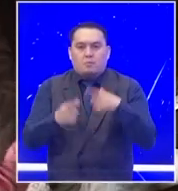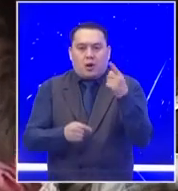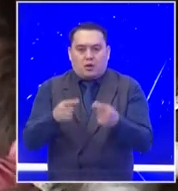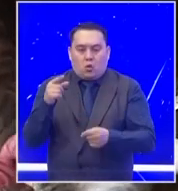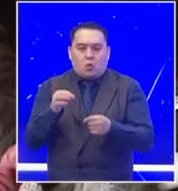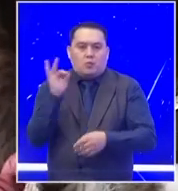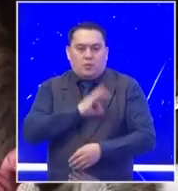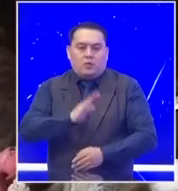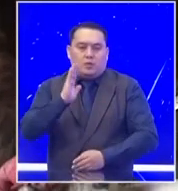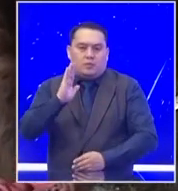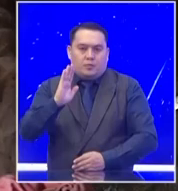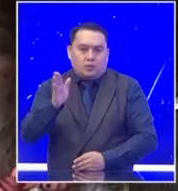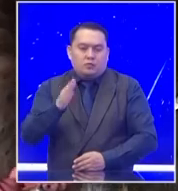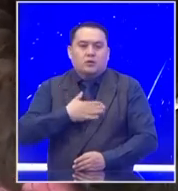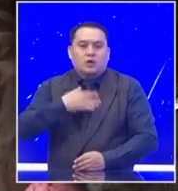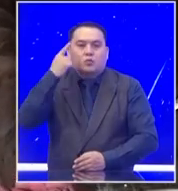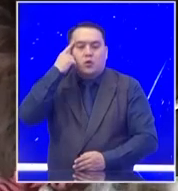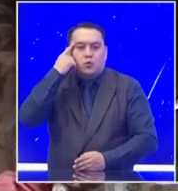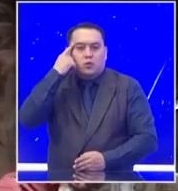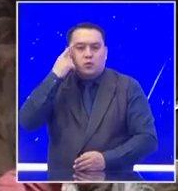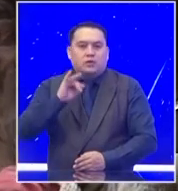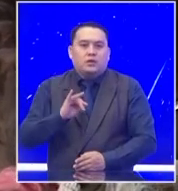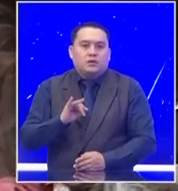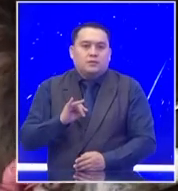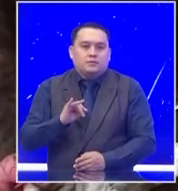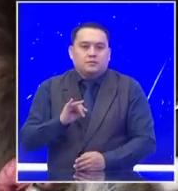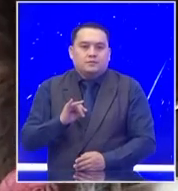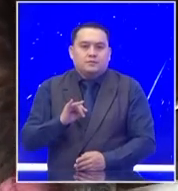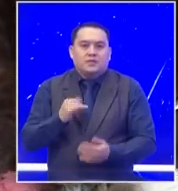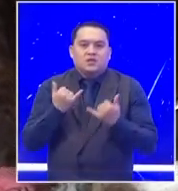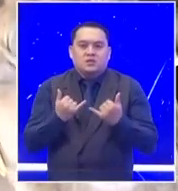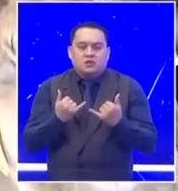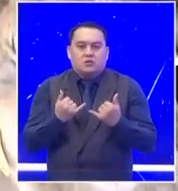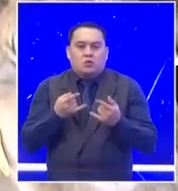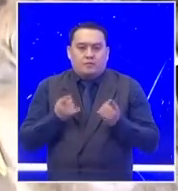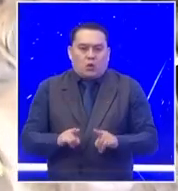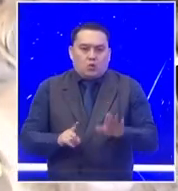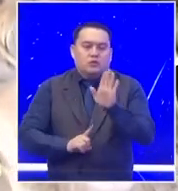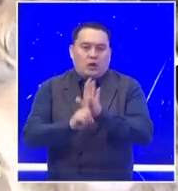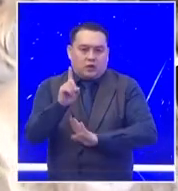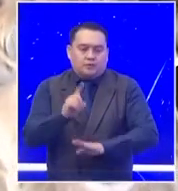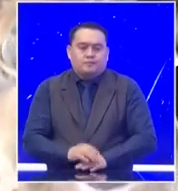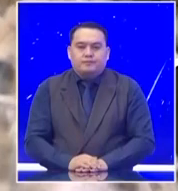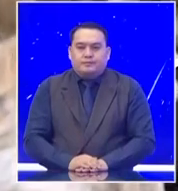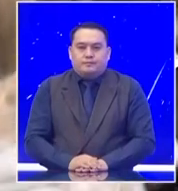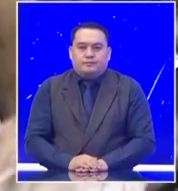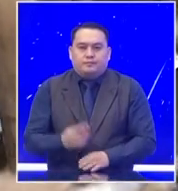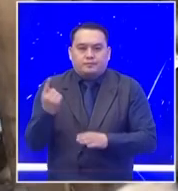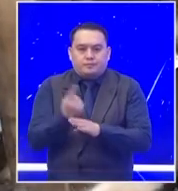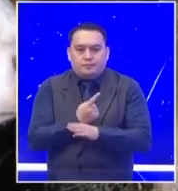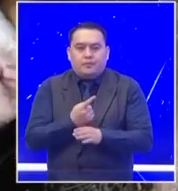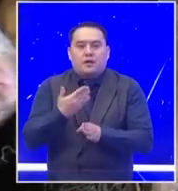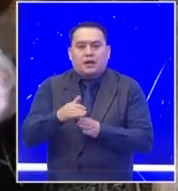оправдает, думаю. И вот сейчас плодится. Стоит отметить, что это не первый заем